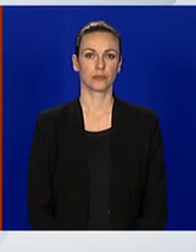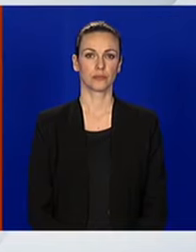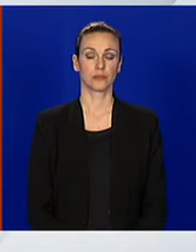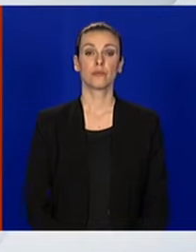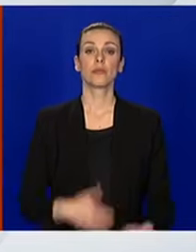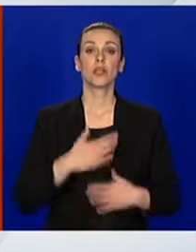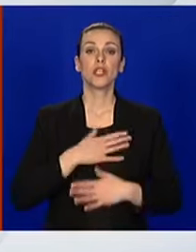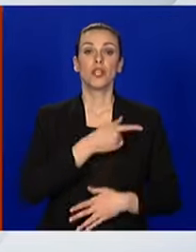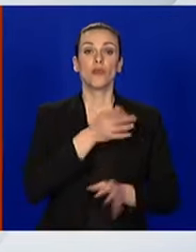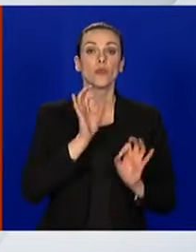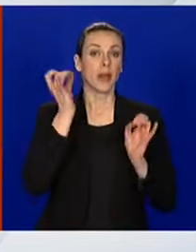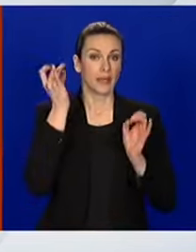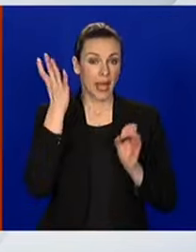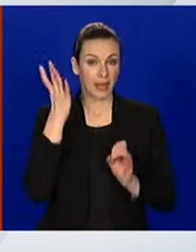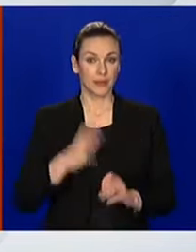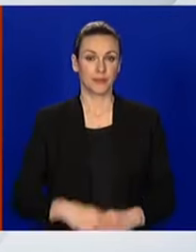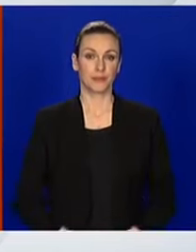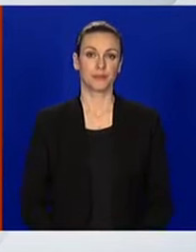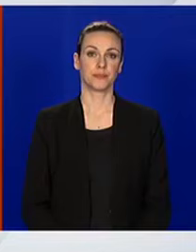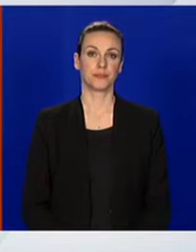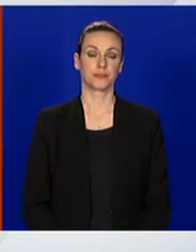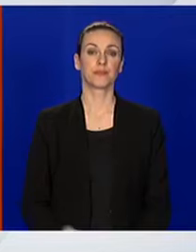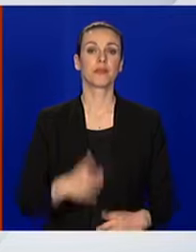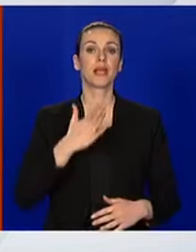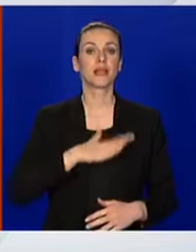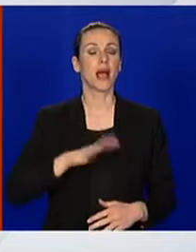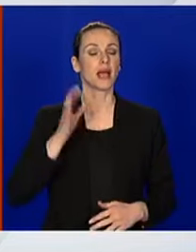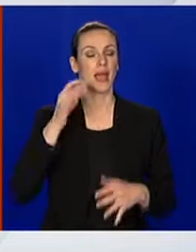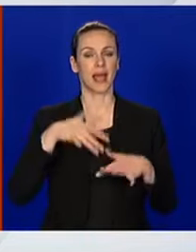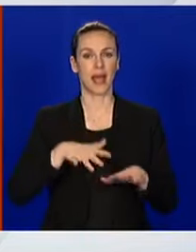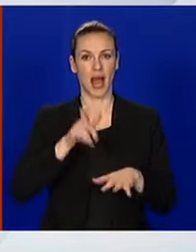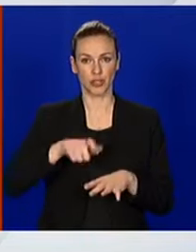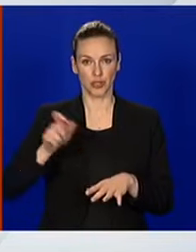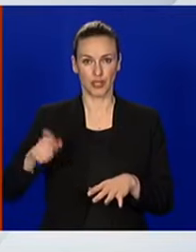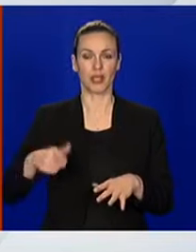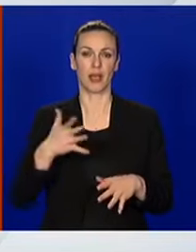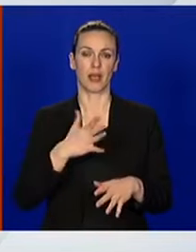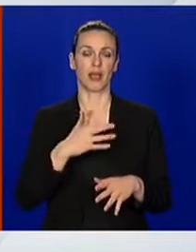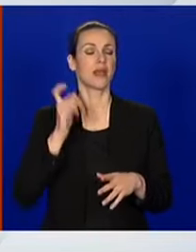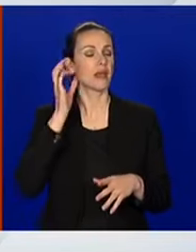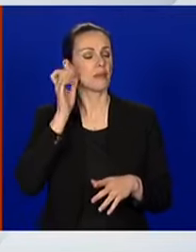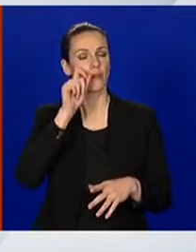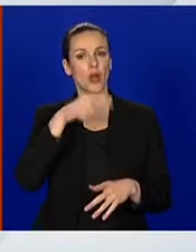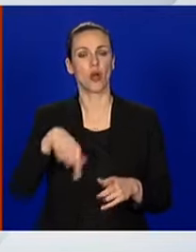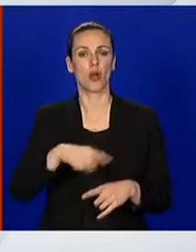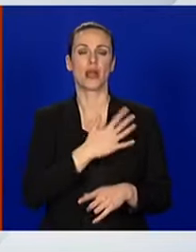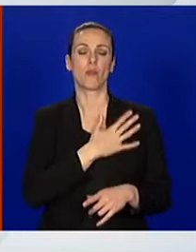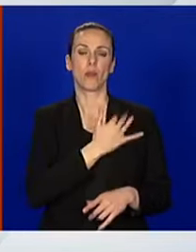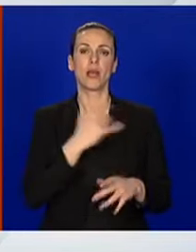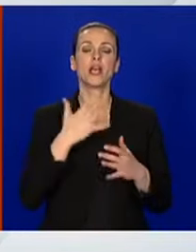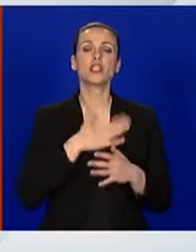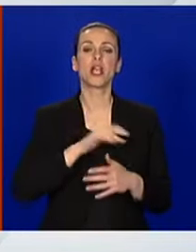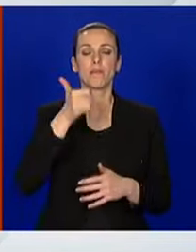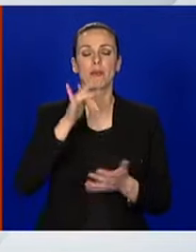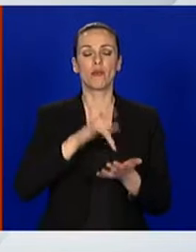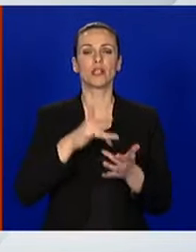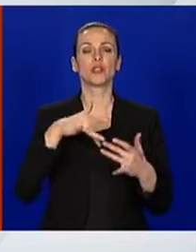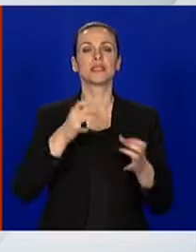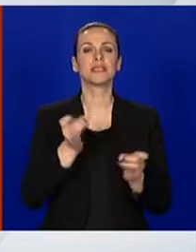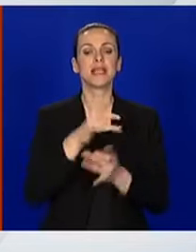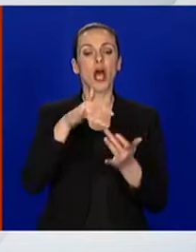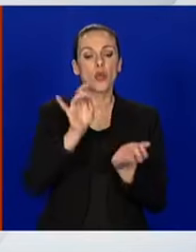Želim vam dobar dan. Drage građanke i građani Republike Hrvatske, želim sretan Uskrs svima onima koji